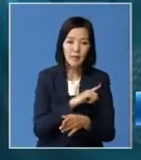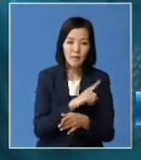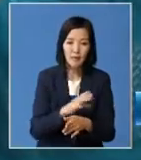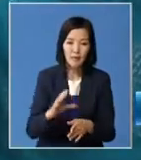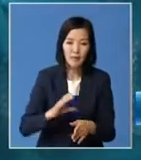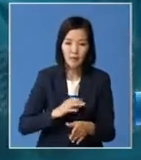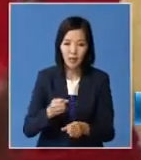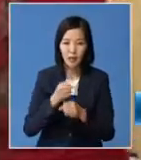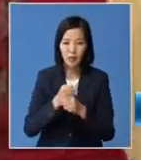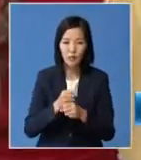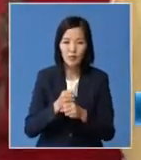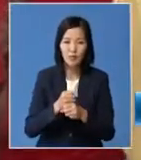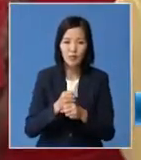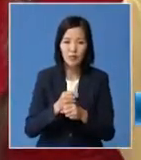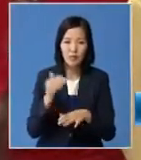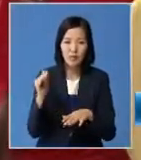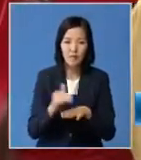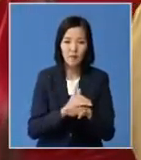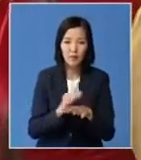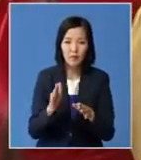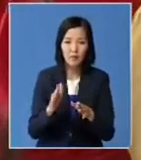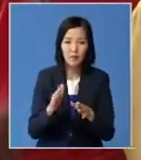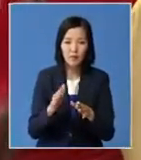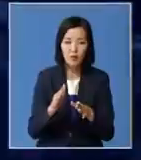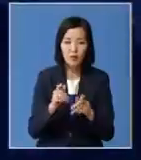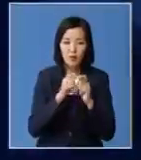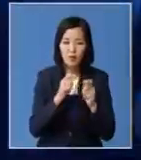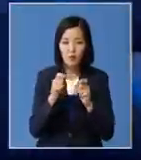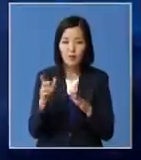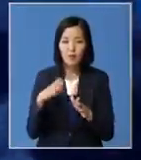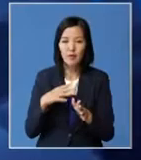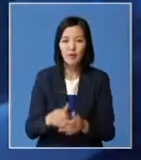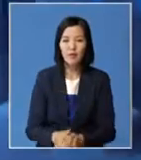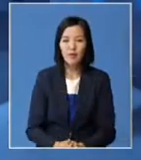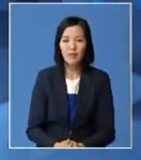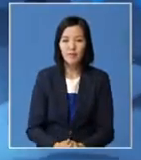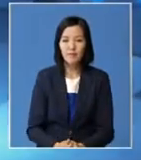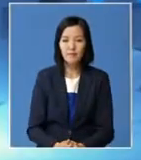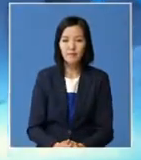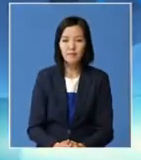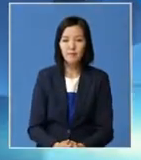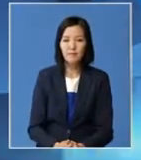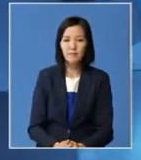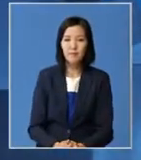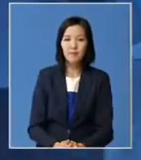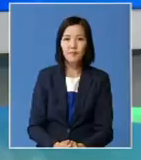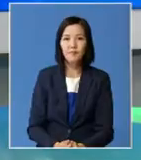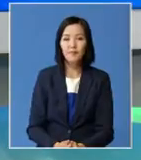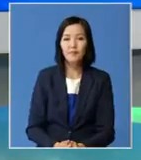кубок және мақтау қағаздарымен марапатталды. Жарқын Нұрланұлы, Асхат Мұсабеков, жетісу телеарнасы, Алакөл ауданынан.